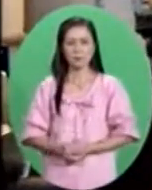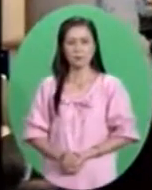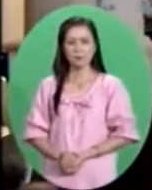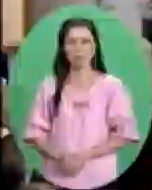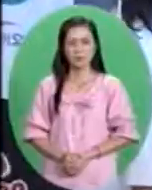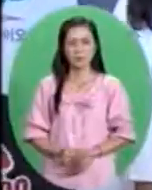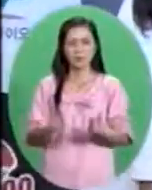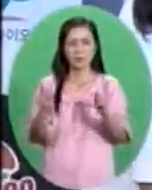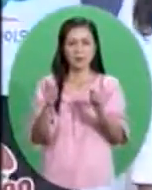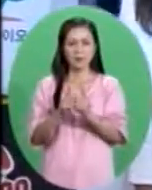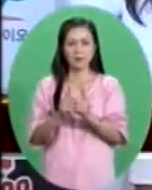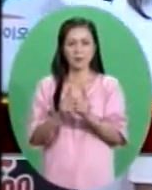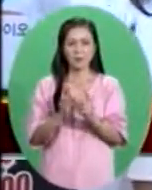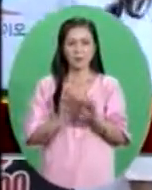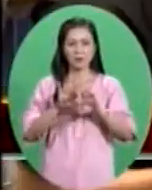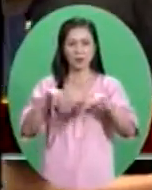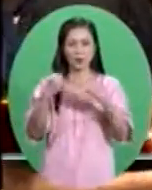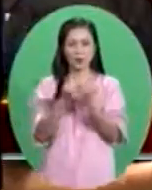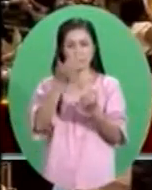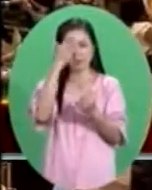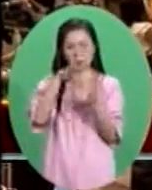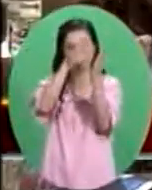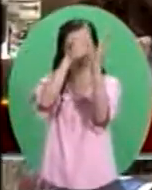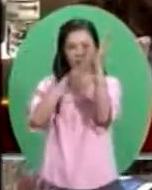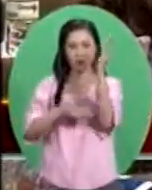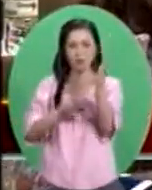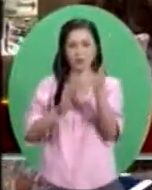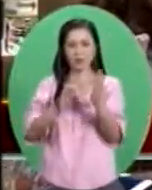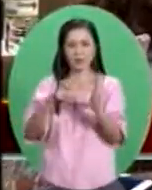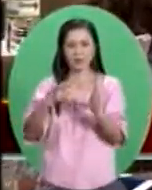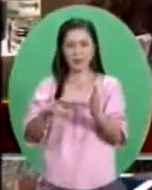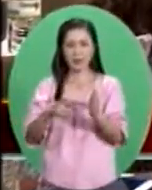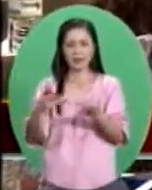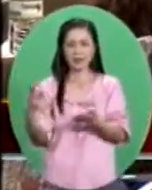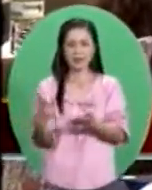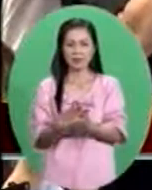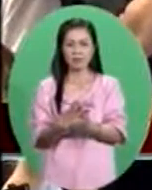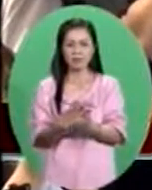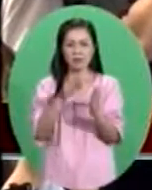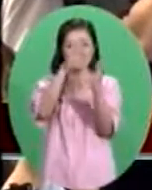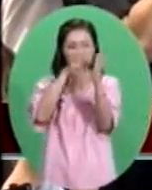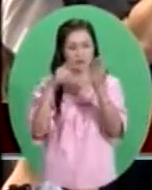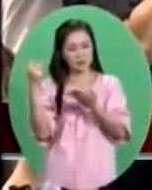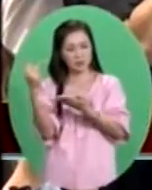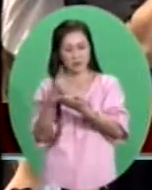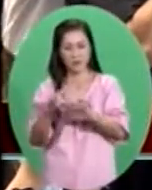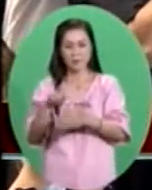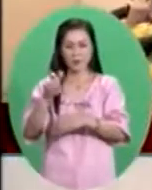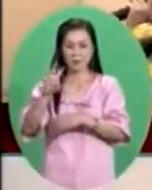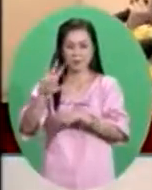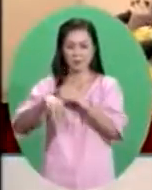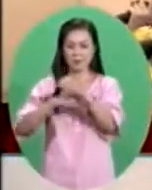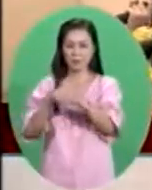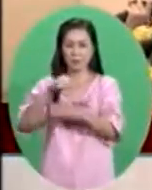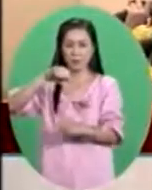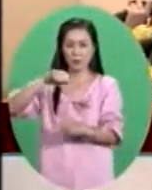Trong buổi gặp gỡ với truyền thông, ban tổ chức cho biết chương trình lần này của Tiara là sự kiện nằm trong khuôn khổ chương trình kỷ niệm 25 năm thiết lập mối quan hệ ngoại